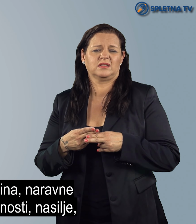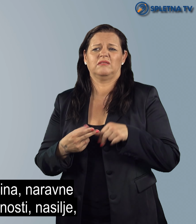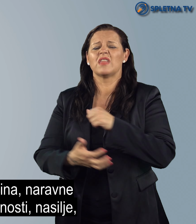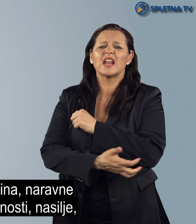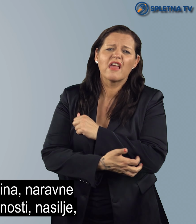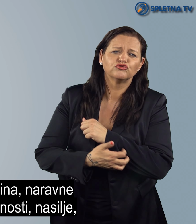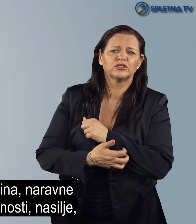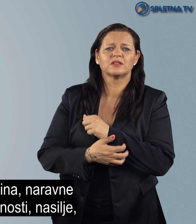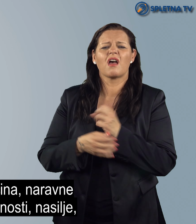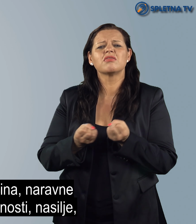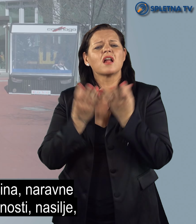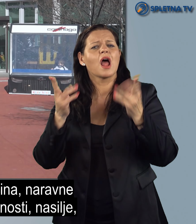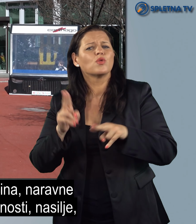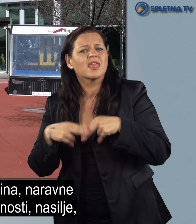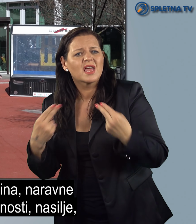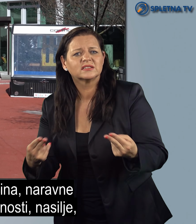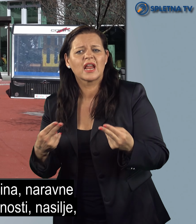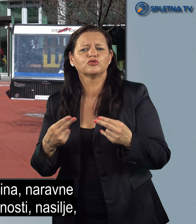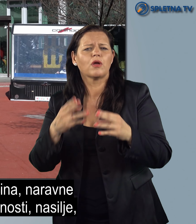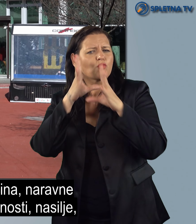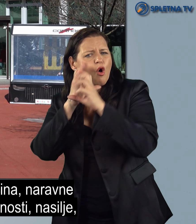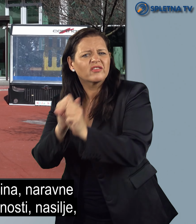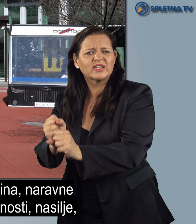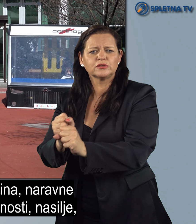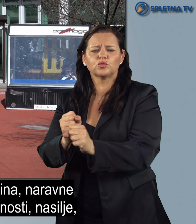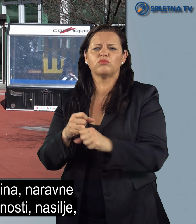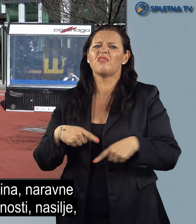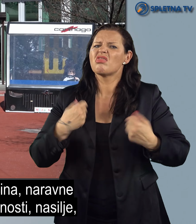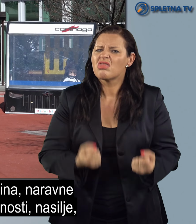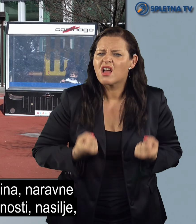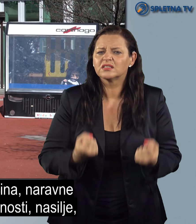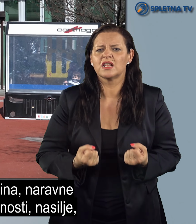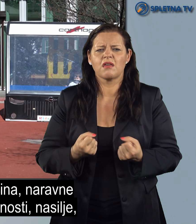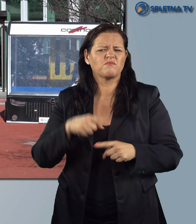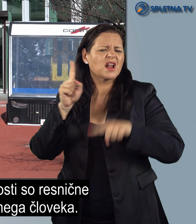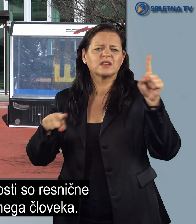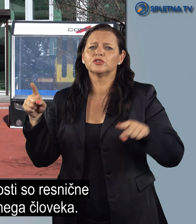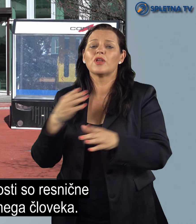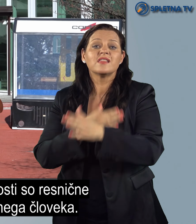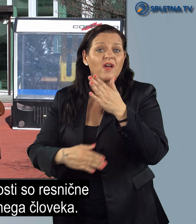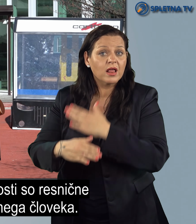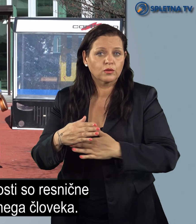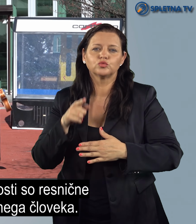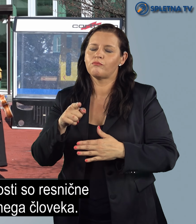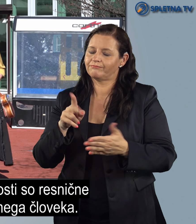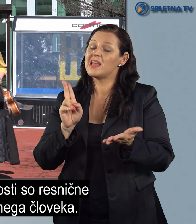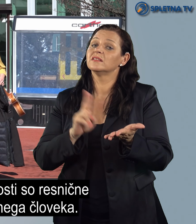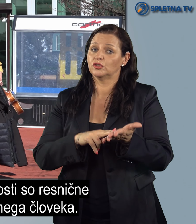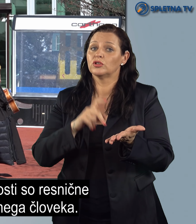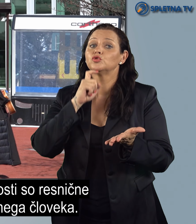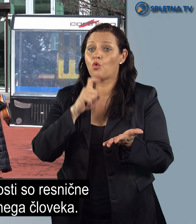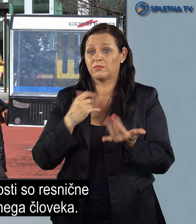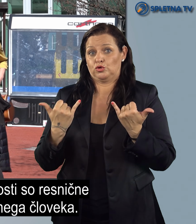bolezni, revščina, naravne nesreče, odvisnosti, nasilje, različne invalidnosti so resnične zgodbe